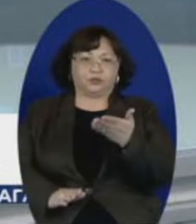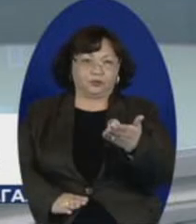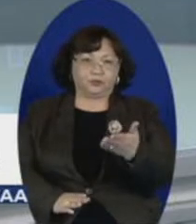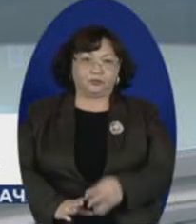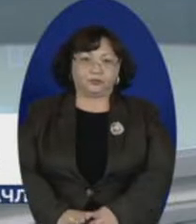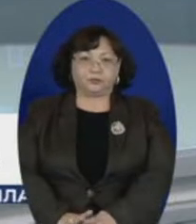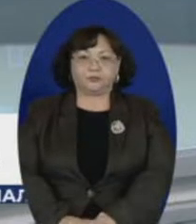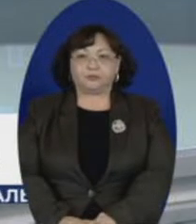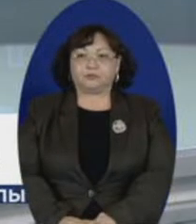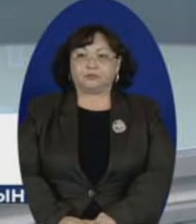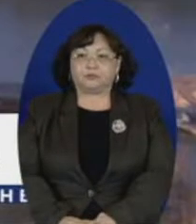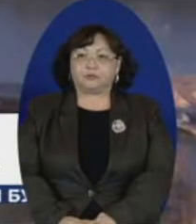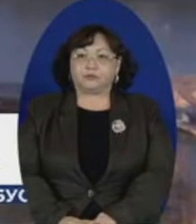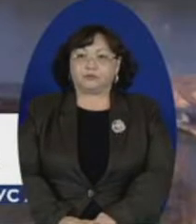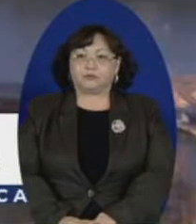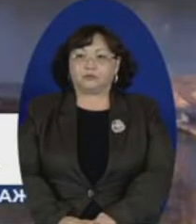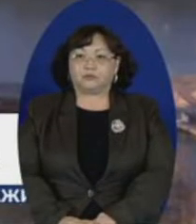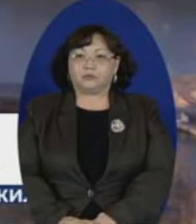авна.